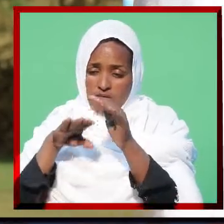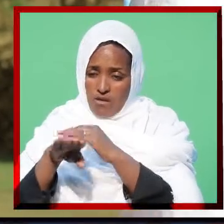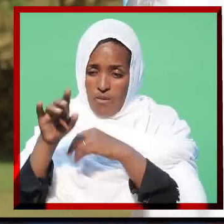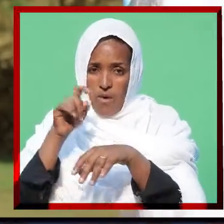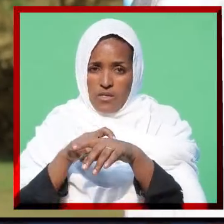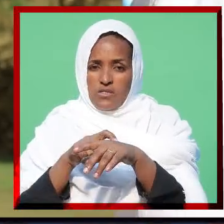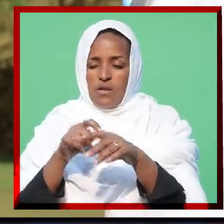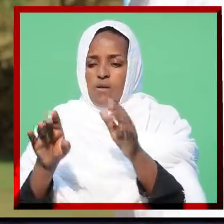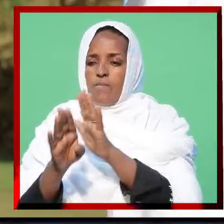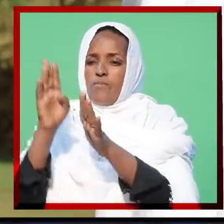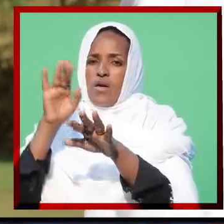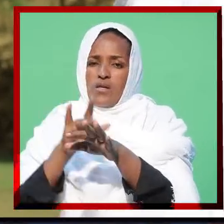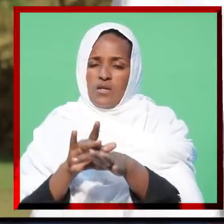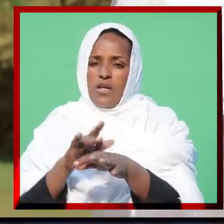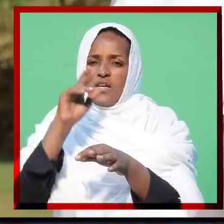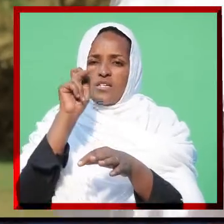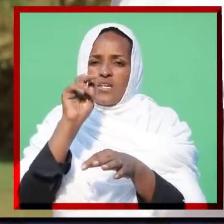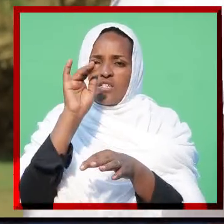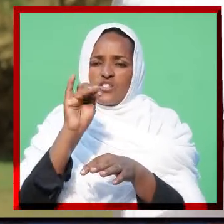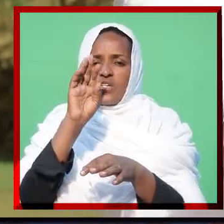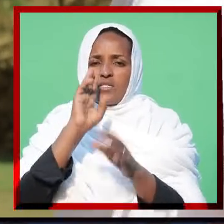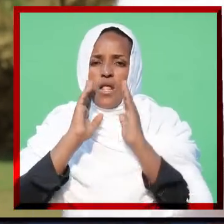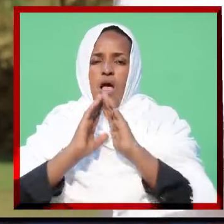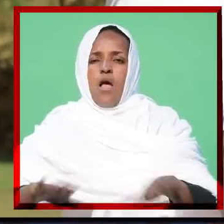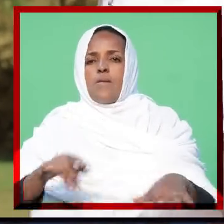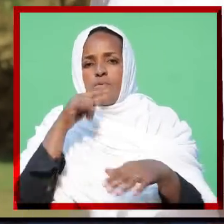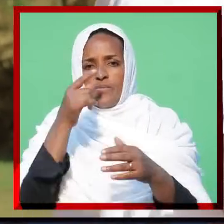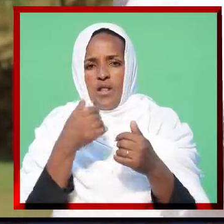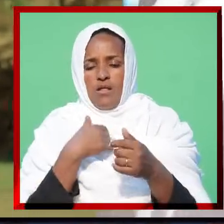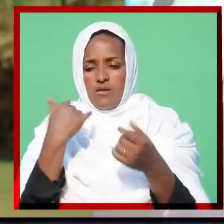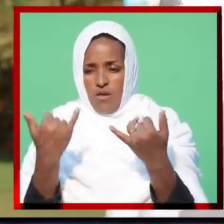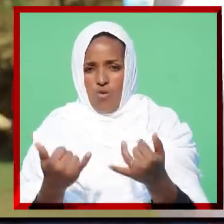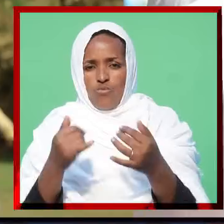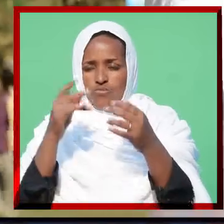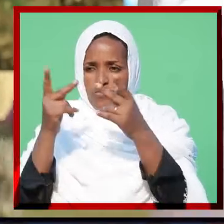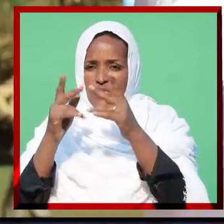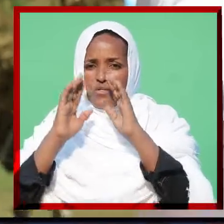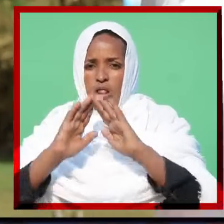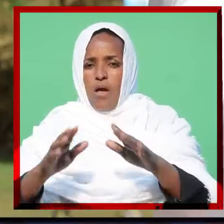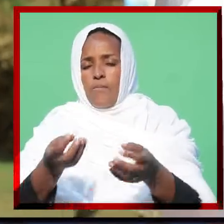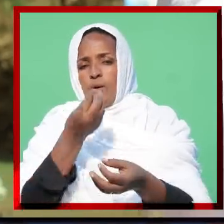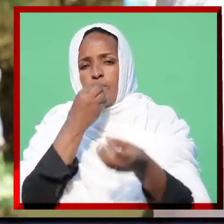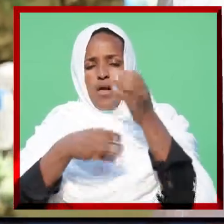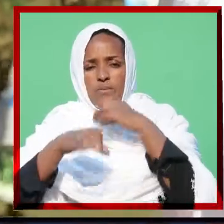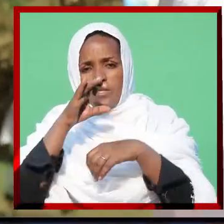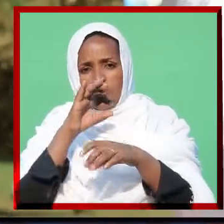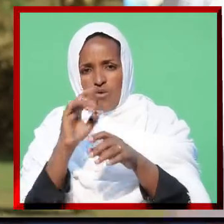ስንገባ በር ላይ ደጀ ሰላም የሚባላለን ታውቃላችሁ አይደለም? የአሁኑ ደጀ ሰላም መበያ መጠጫ ሆኗል